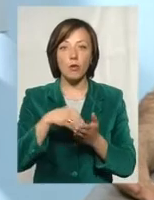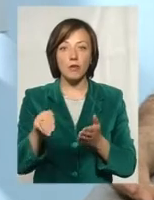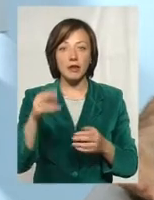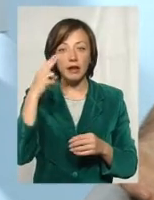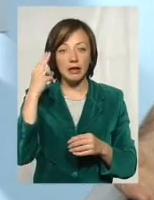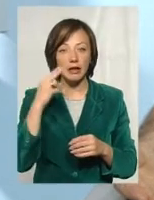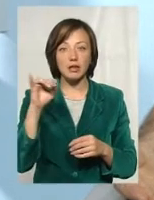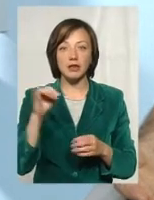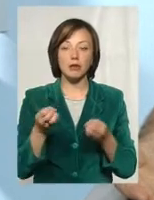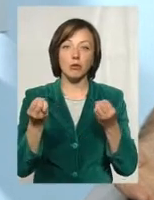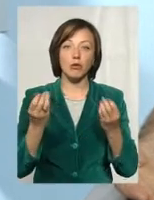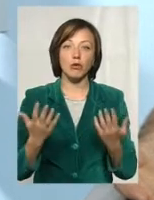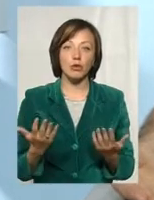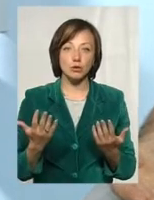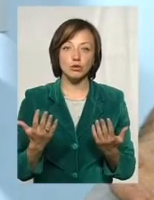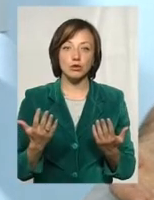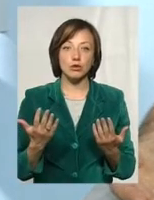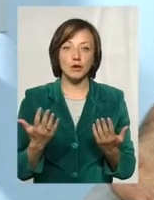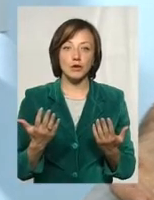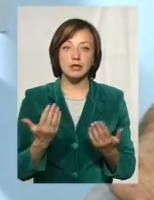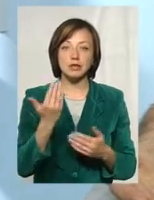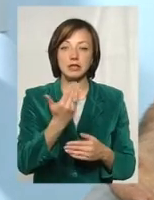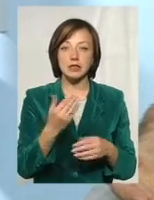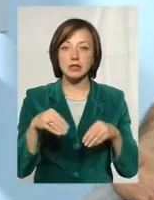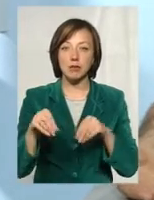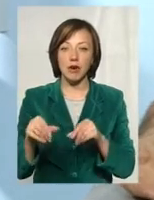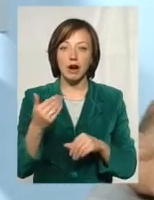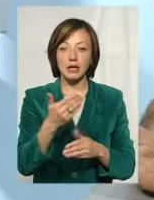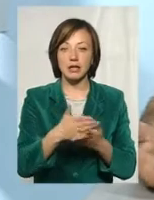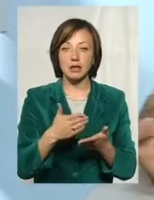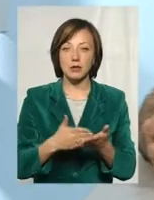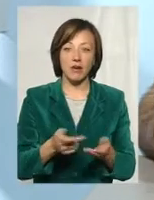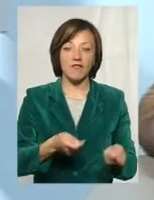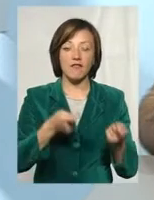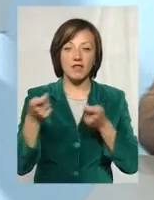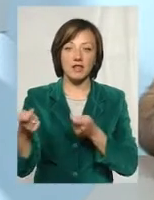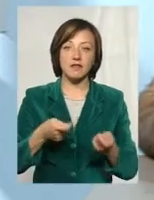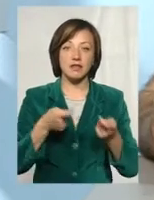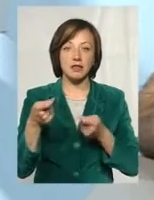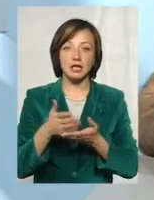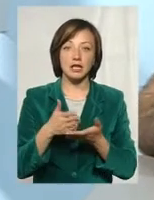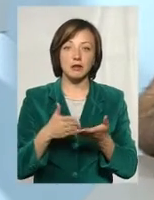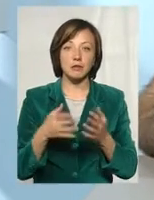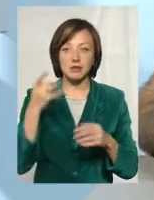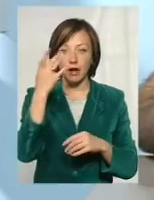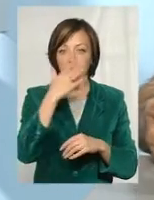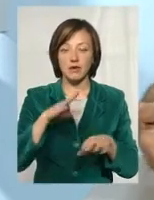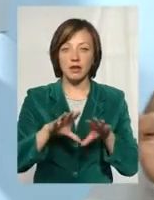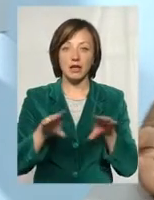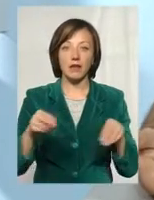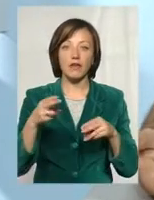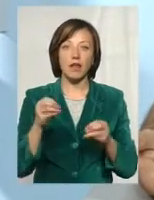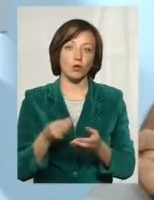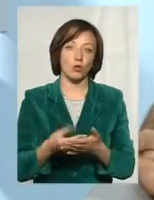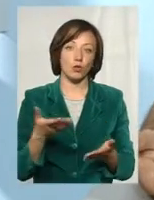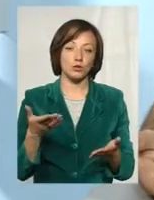китайці. І вони просто, їхня земля, їхній хліб, вони просто вивезли хліб із Африки там, де він